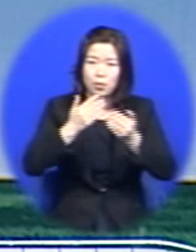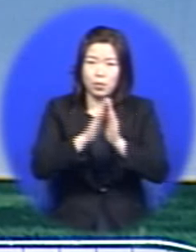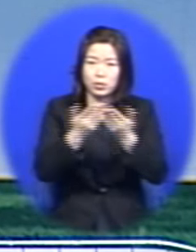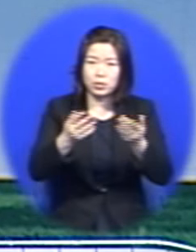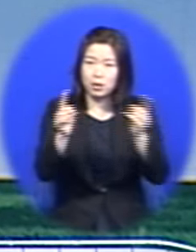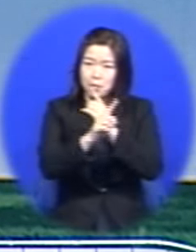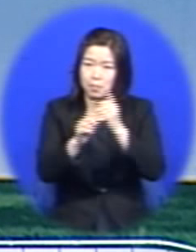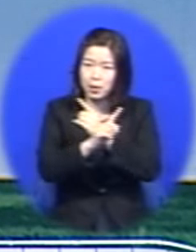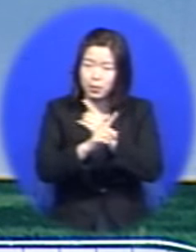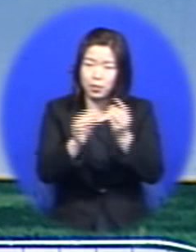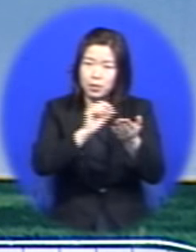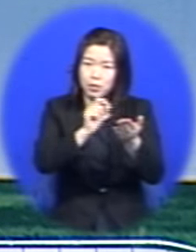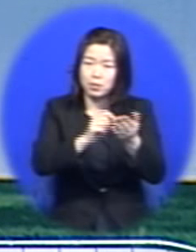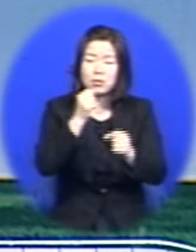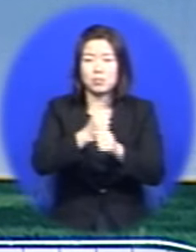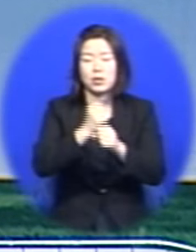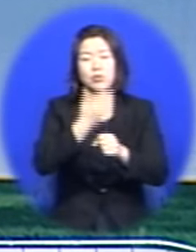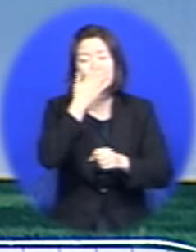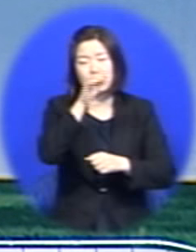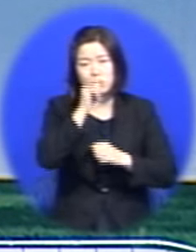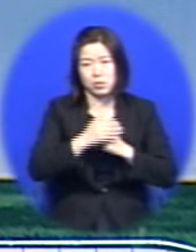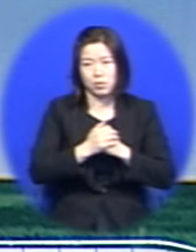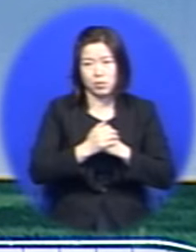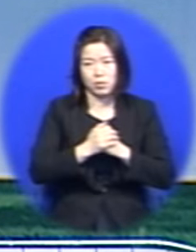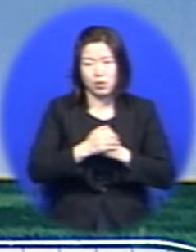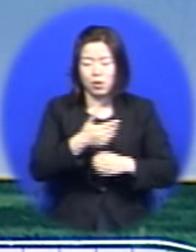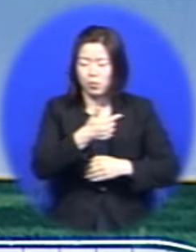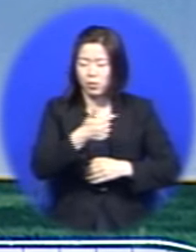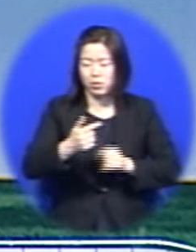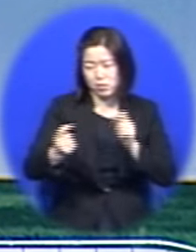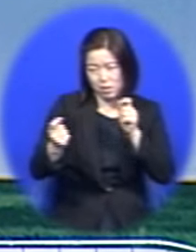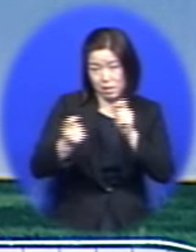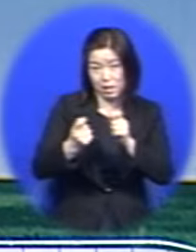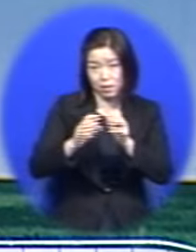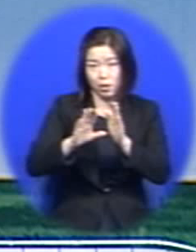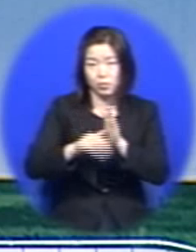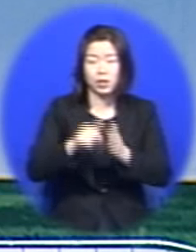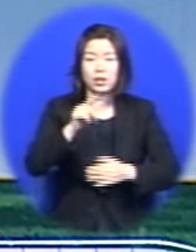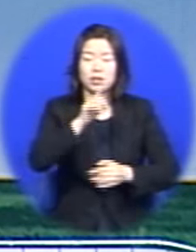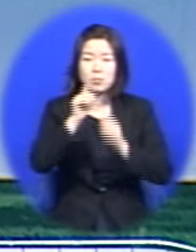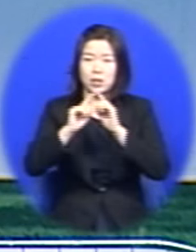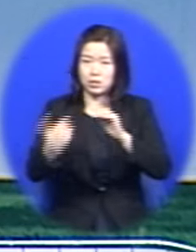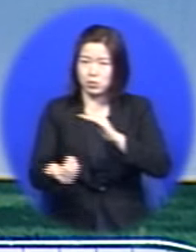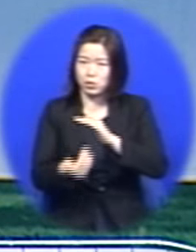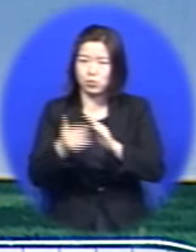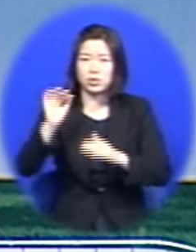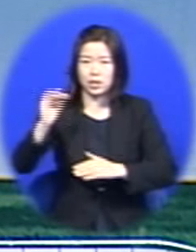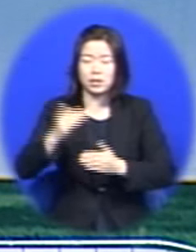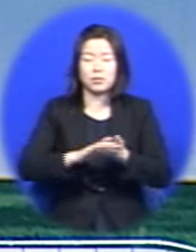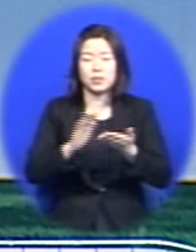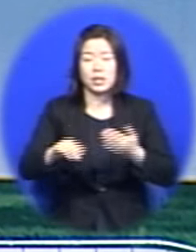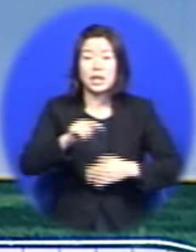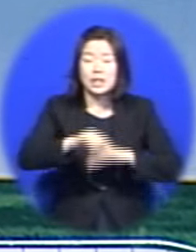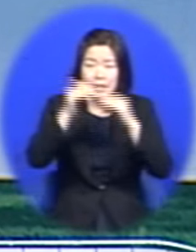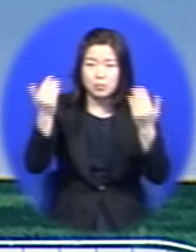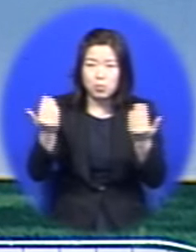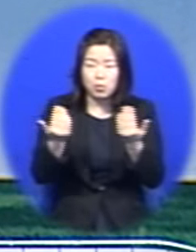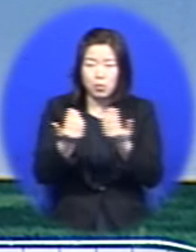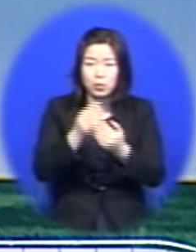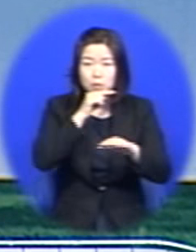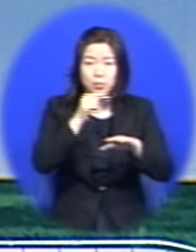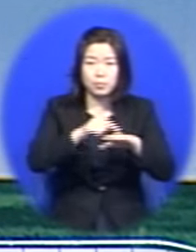말하기도 합니다. 굉장히 가까운 때에 이 말씀이 이루어지는 거죠. 이 모든